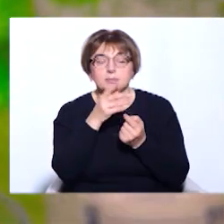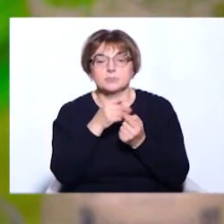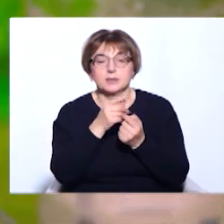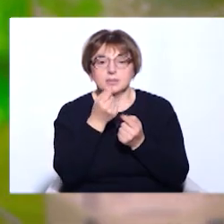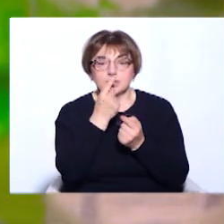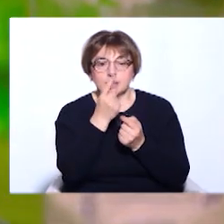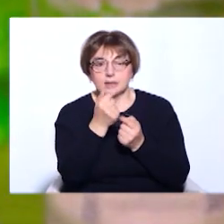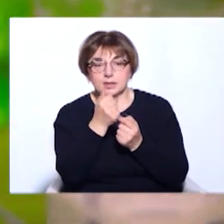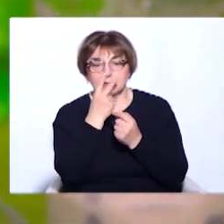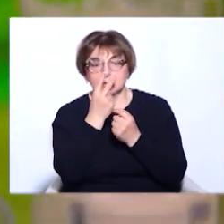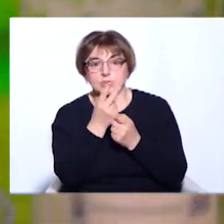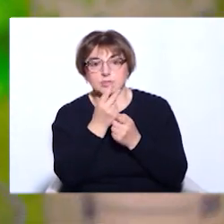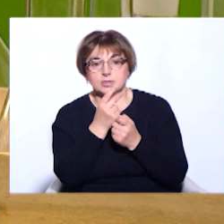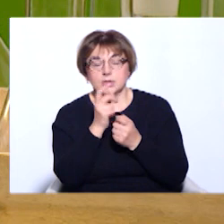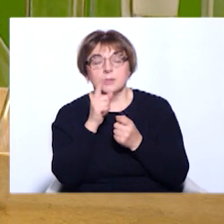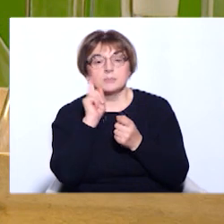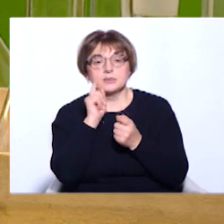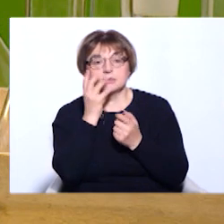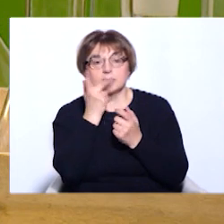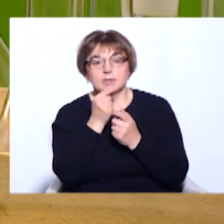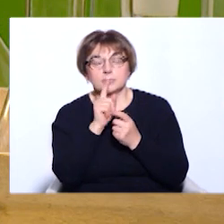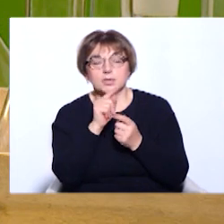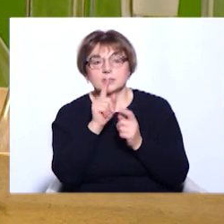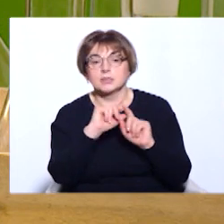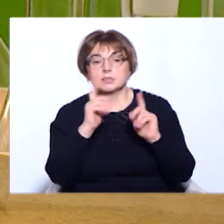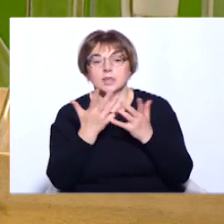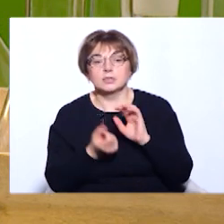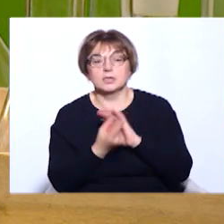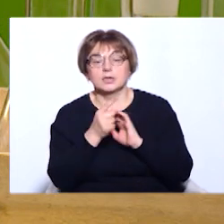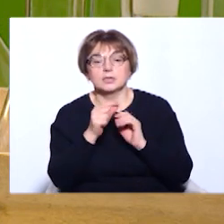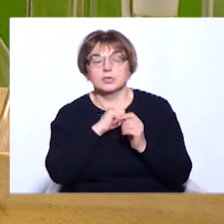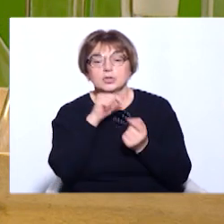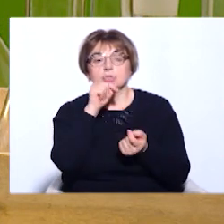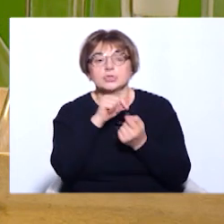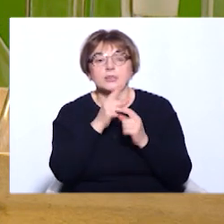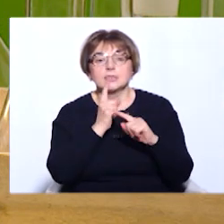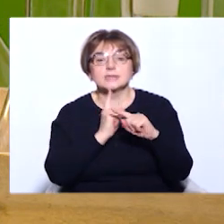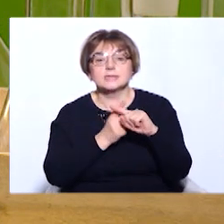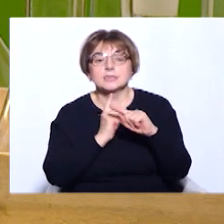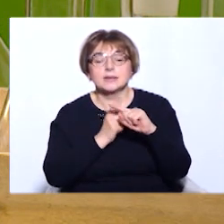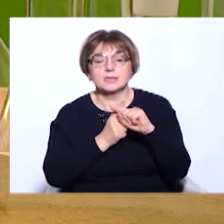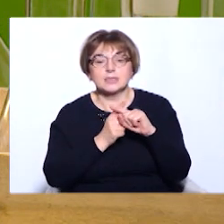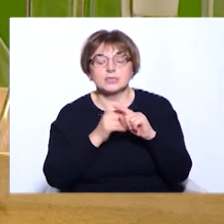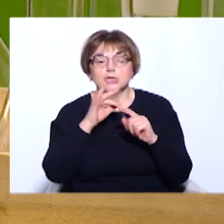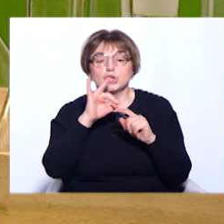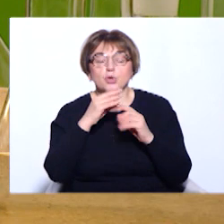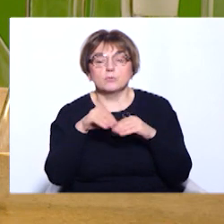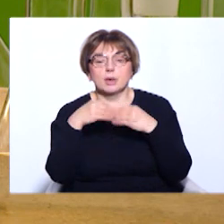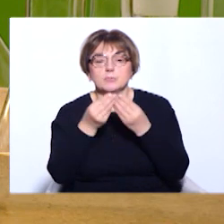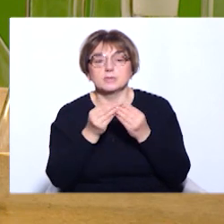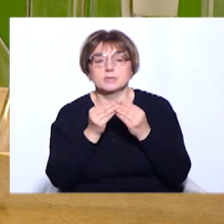უყურეთ, კარგად ჩანს ახლა კადრში, რაც მისცა შესაბამისმა სპილენძის იონმა. ესე